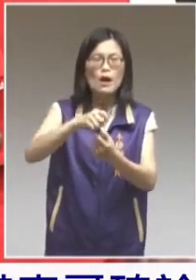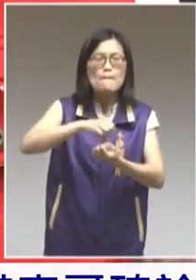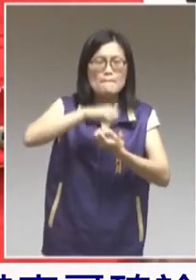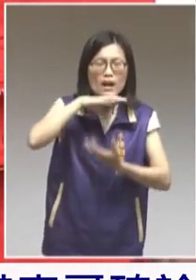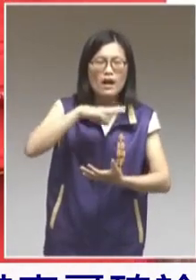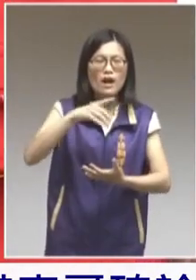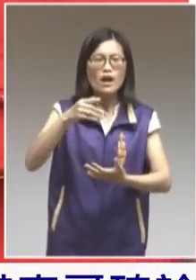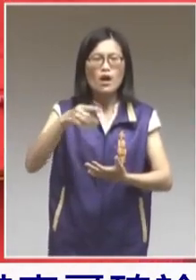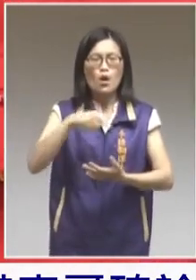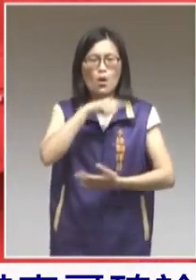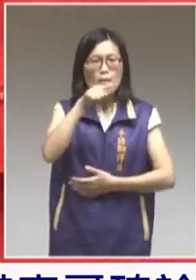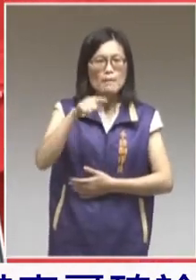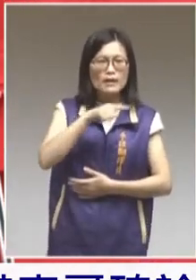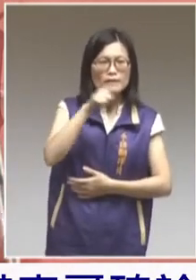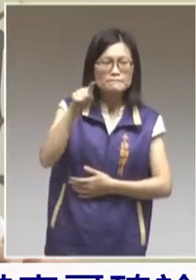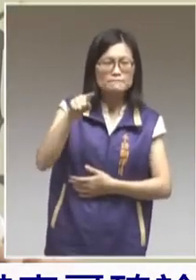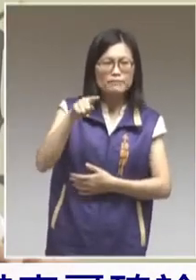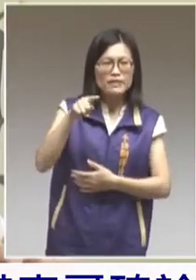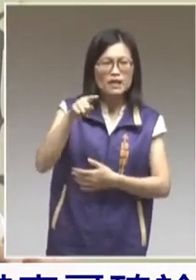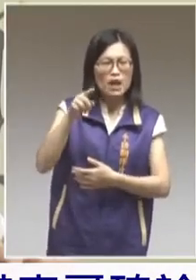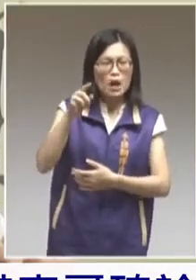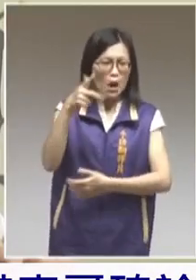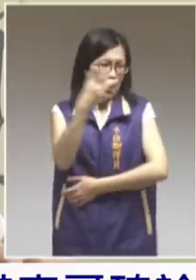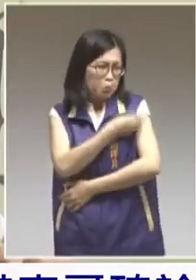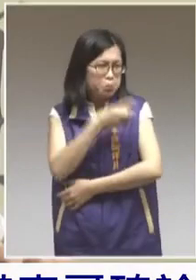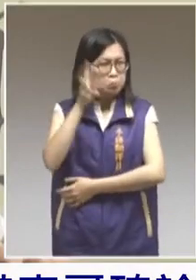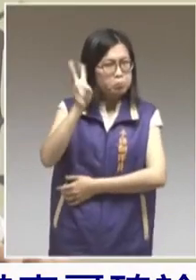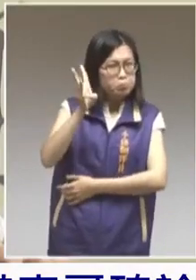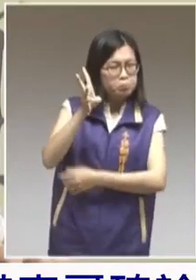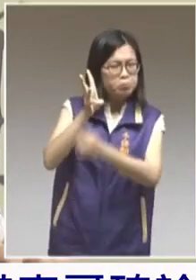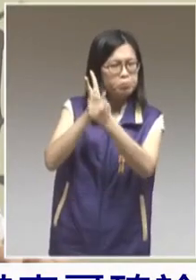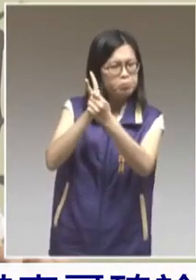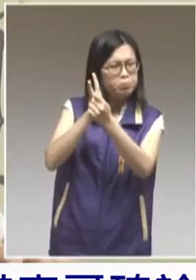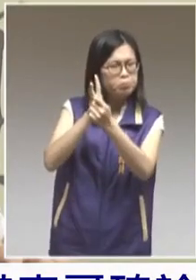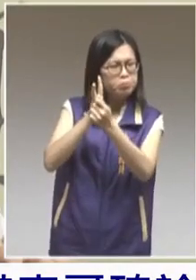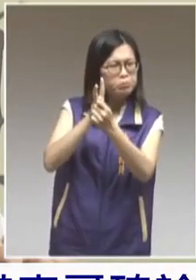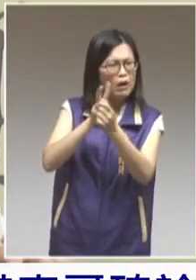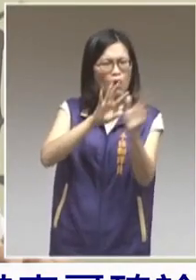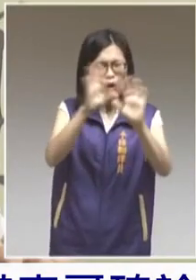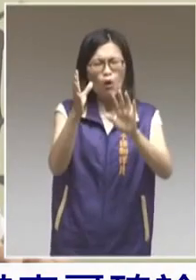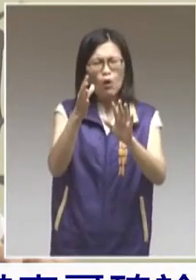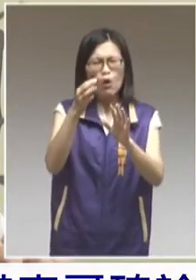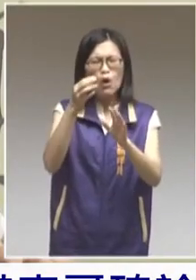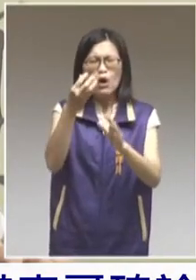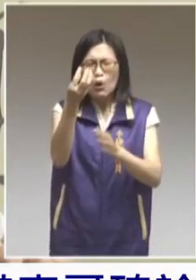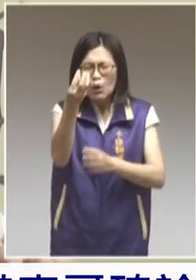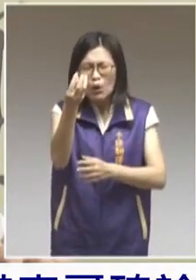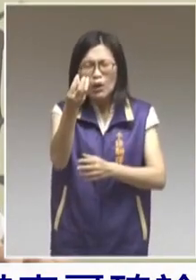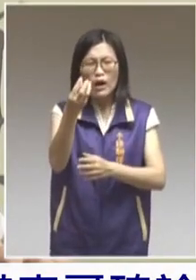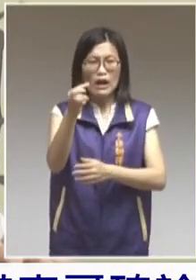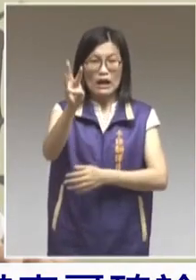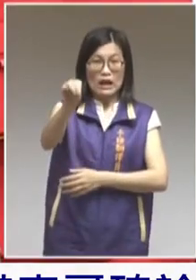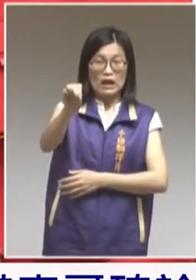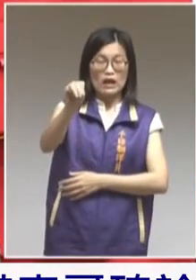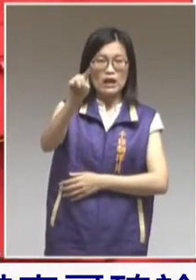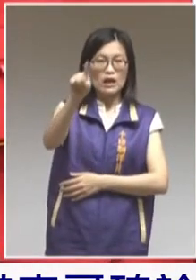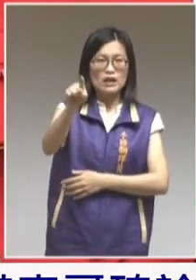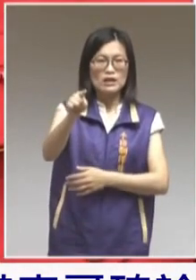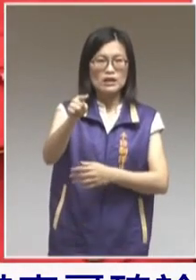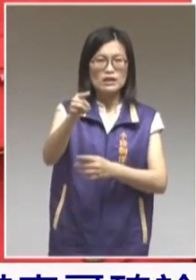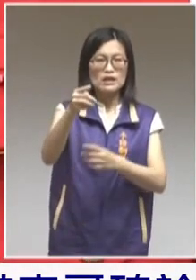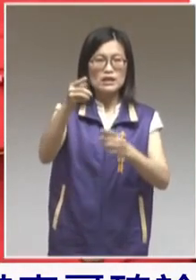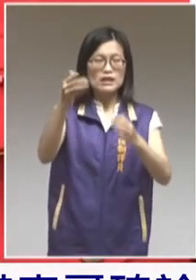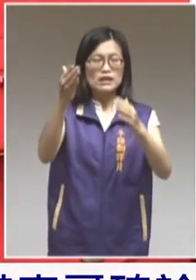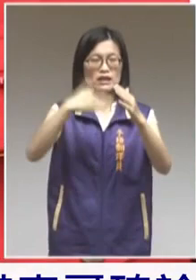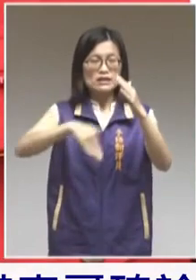因为阮咧看基丁的部分哦，第三季的疫苗接种的状况较无遐好哦，所以你要住莫德纳，离基丁校区，